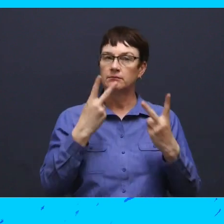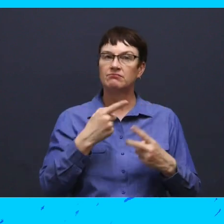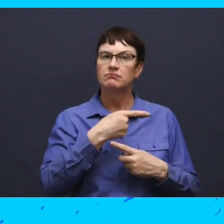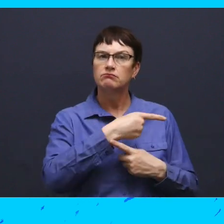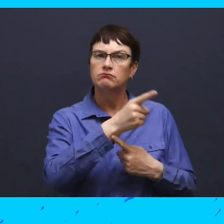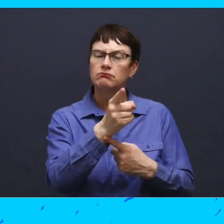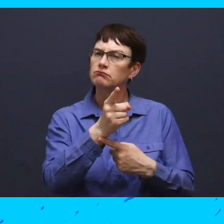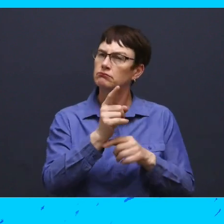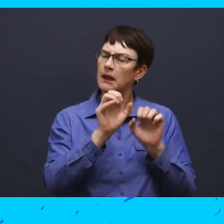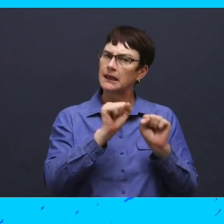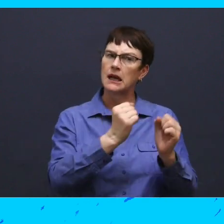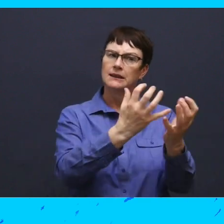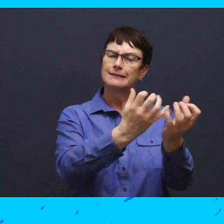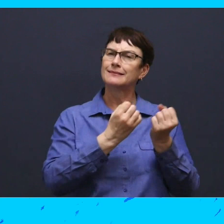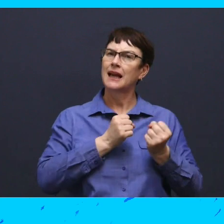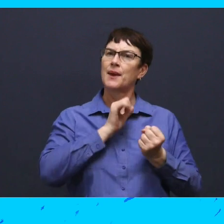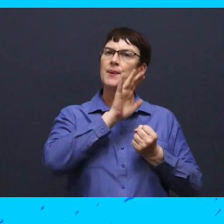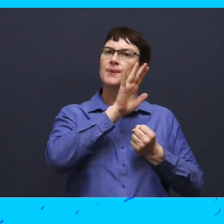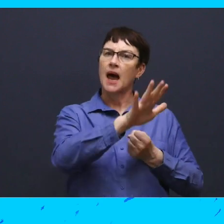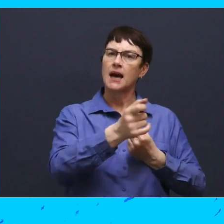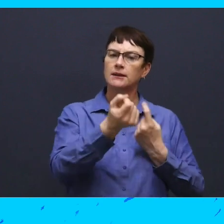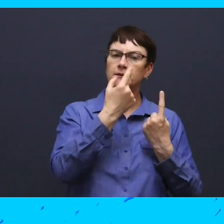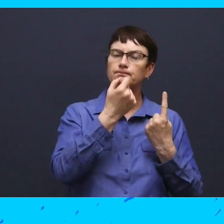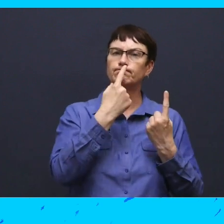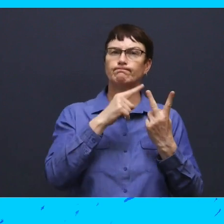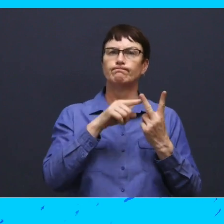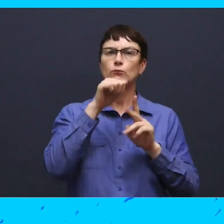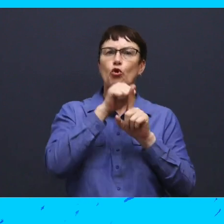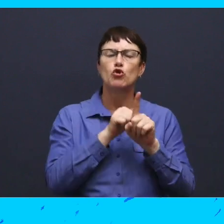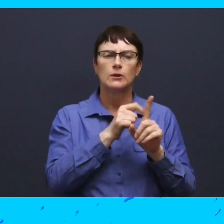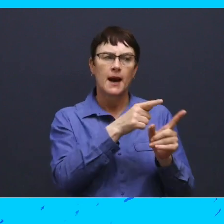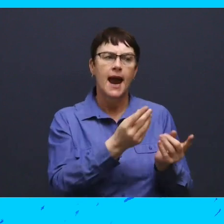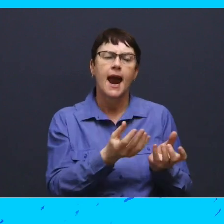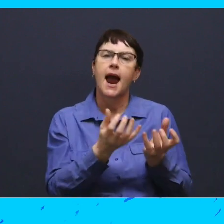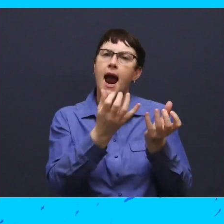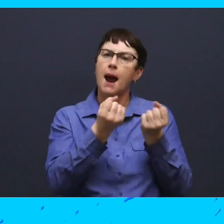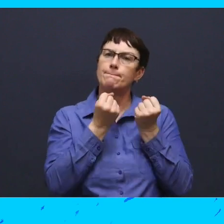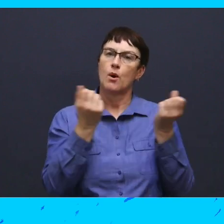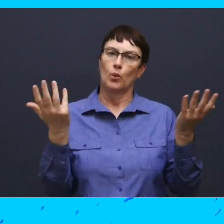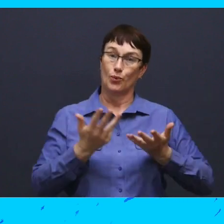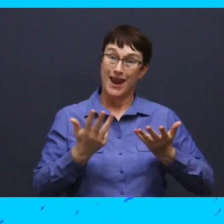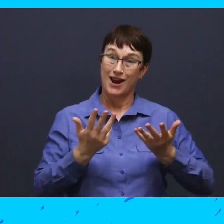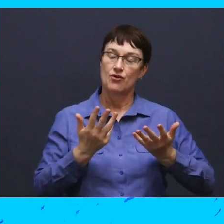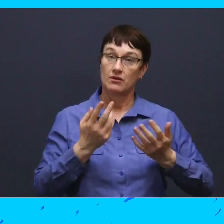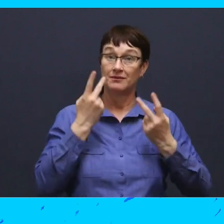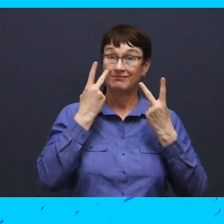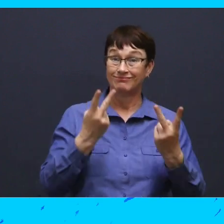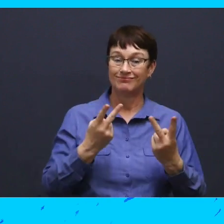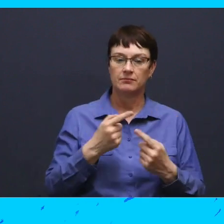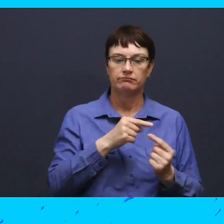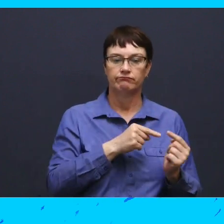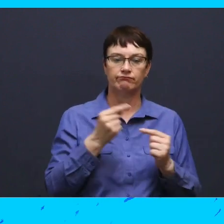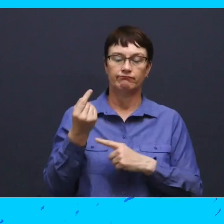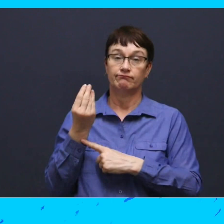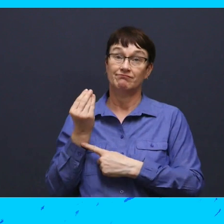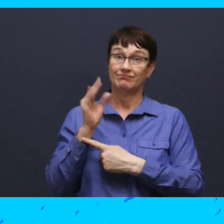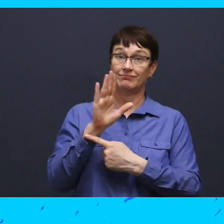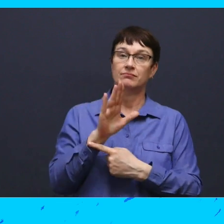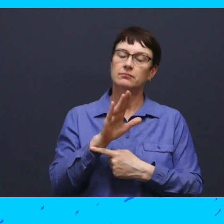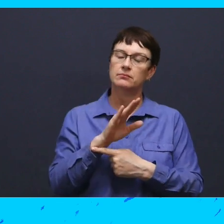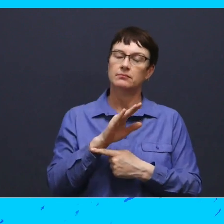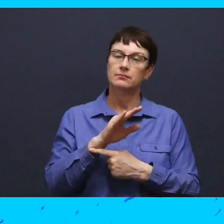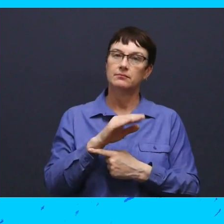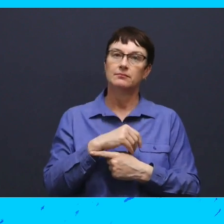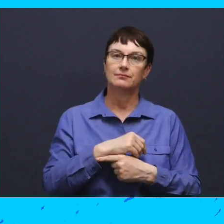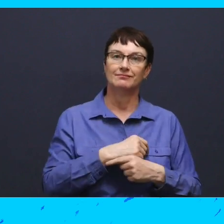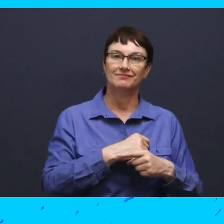les systèmes privés ont une représentation, et donc on voit que dans les pays